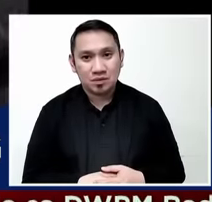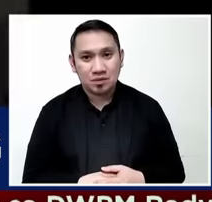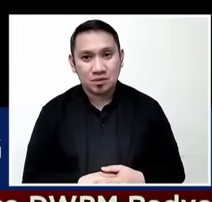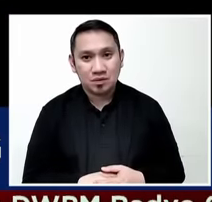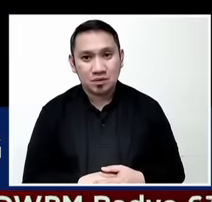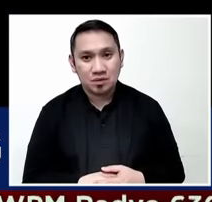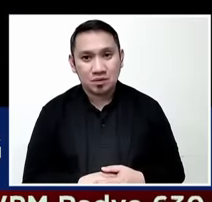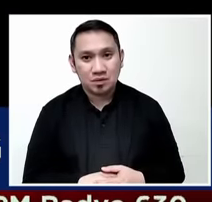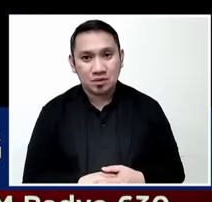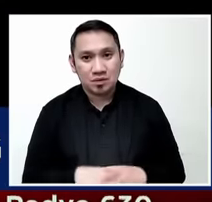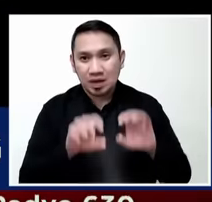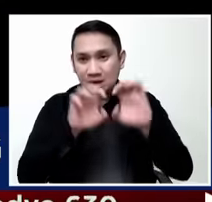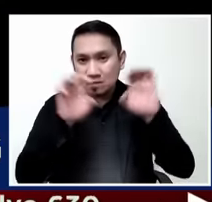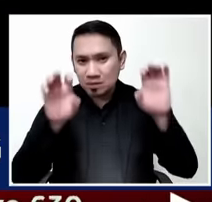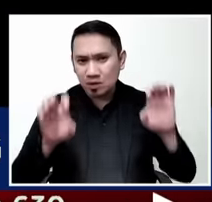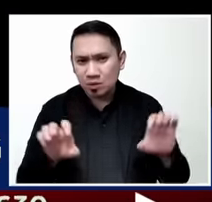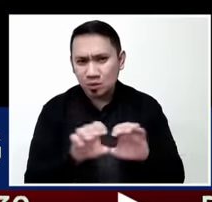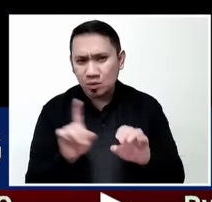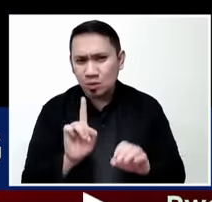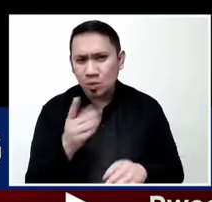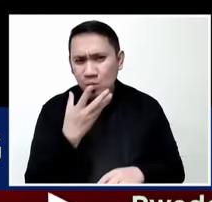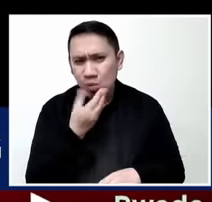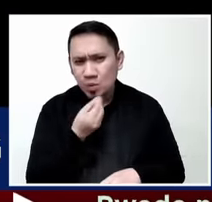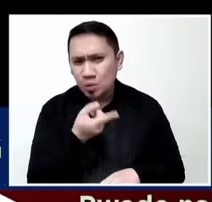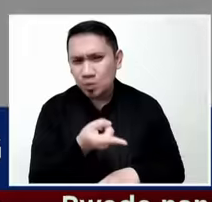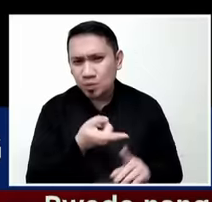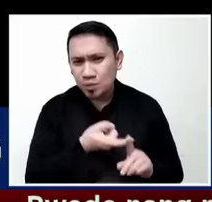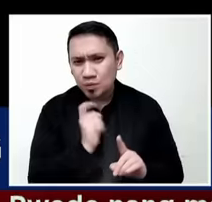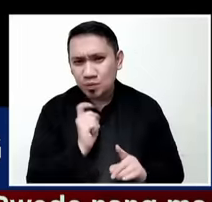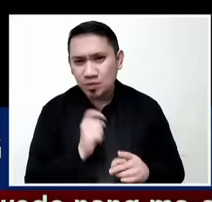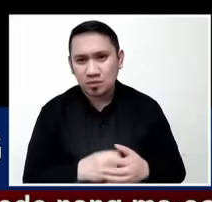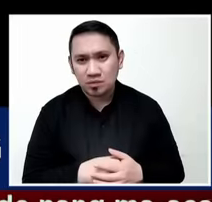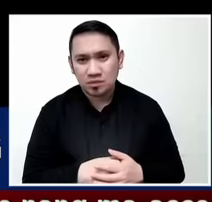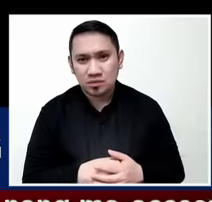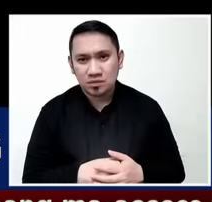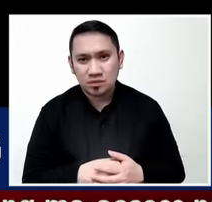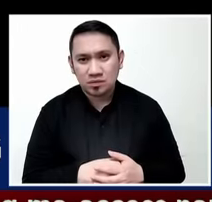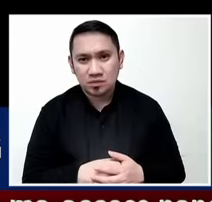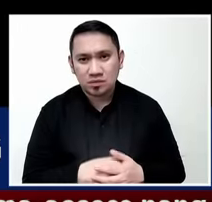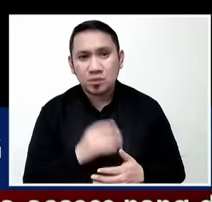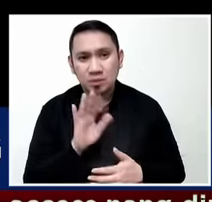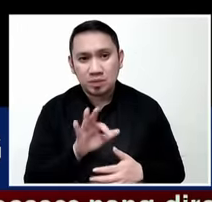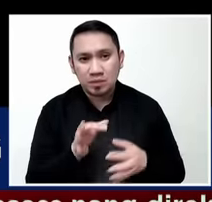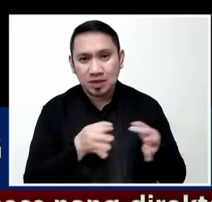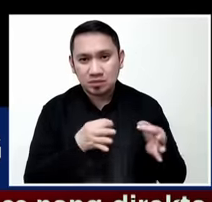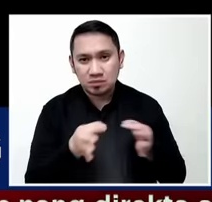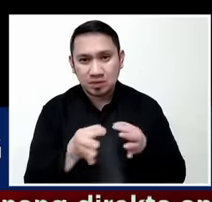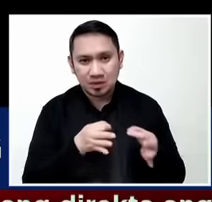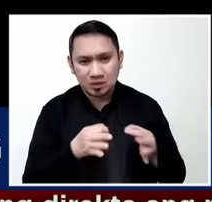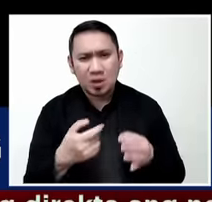galing envelope yan? Kaninong kandidato galing po? Ay, wala po. Ipapaliwanag ko po. Yes po.